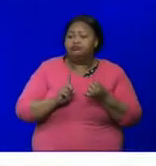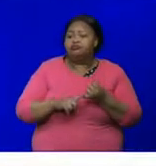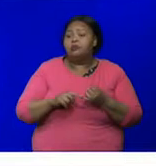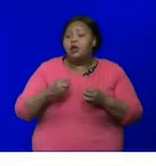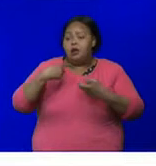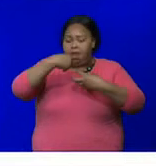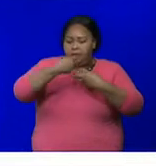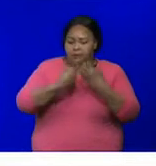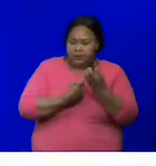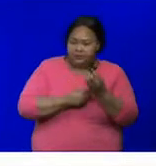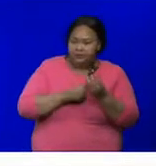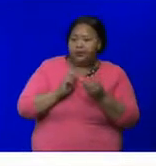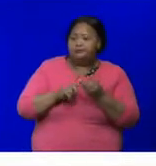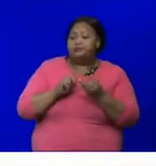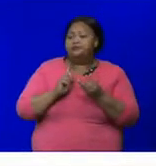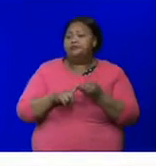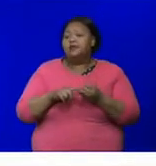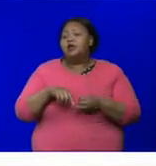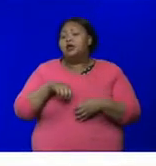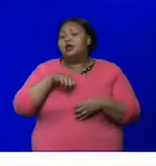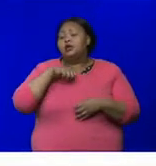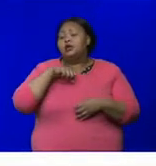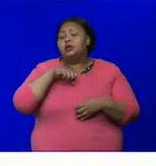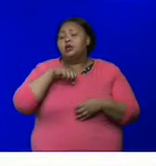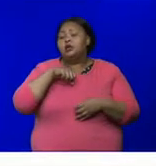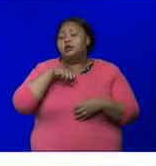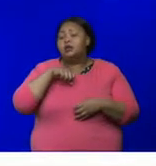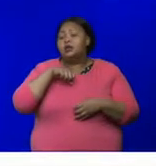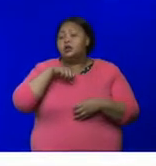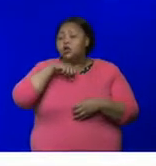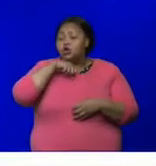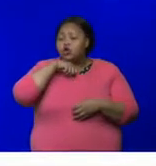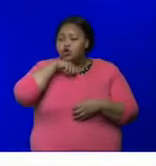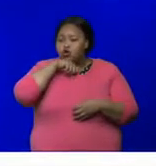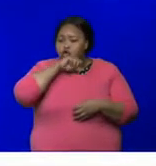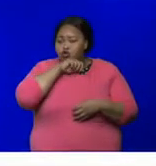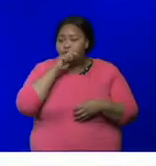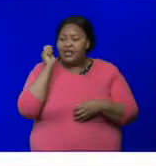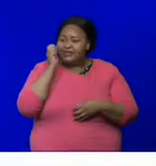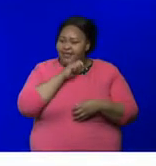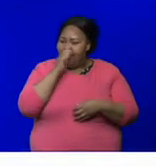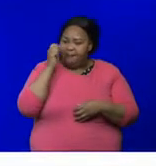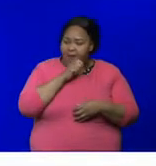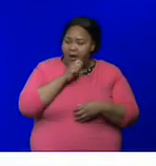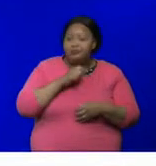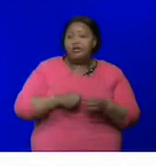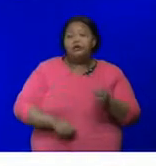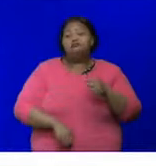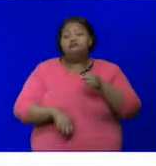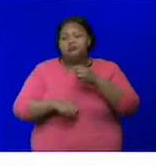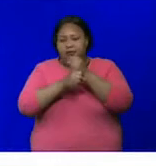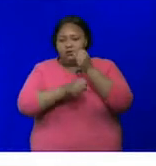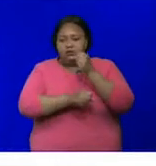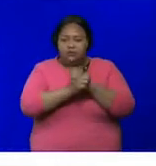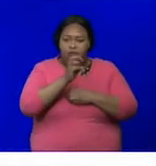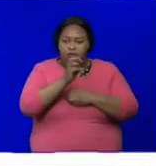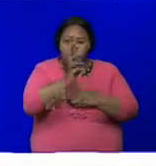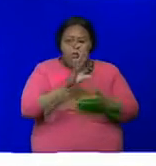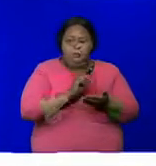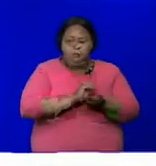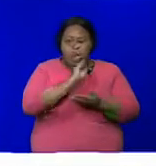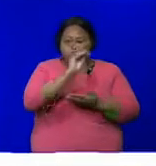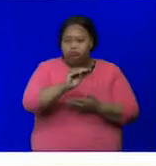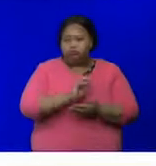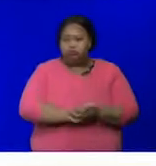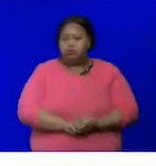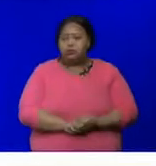ngona batawukusekela impela nangabe sekukhona lapho kuceka khona. Inhlangano tekonga nekubolekisa tonke imali